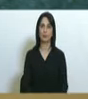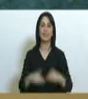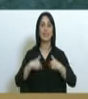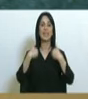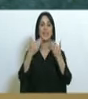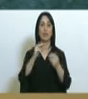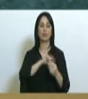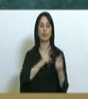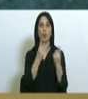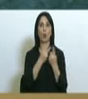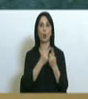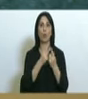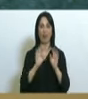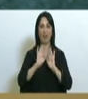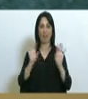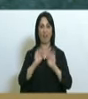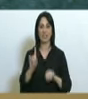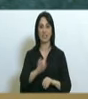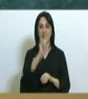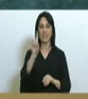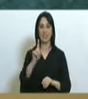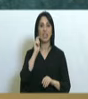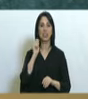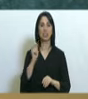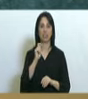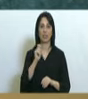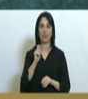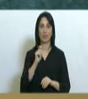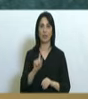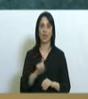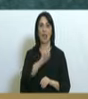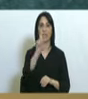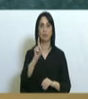გილოცავთ კოლეგებო, ვაცხადებ 1 საათიან შესვენებას და